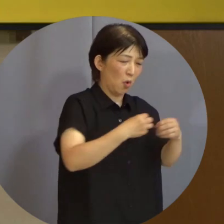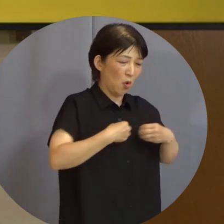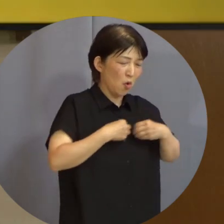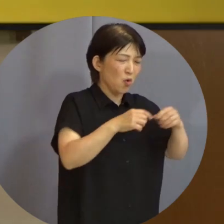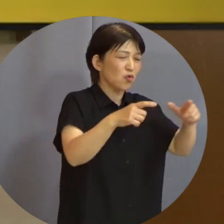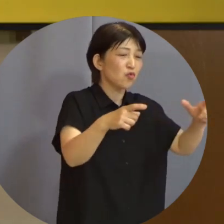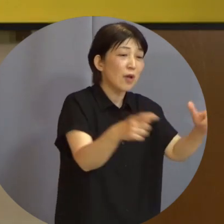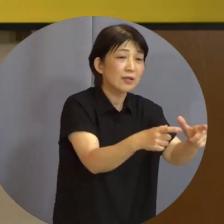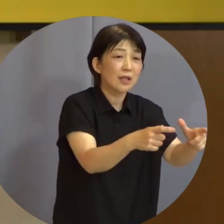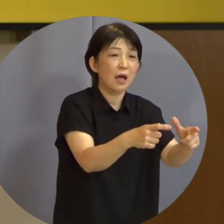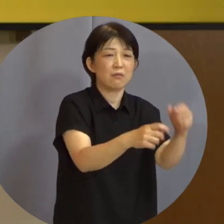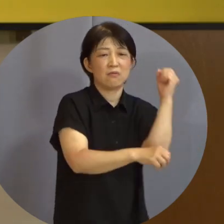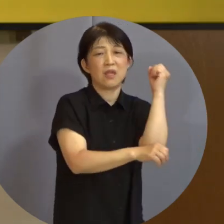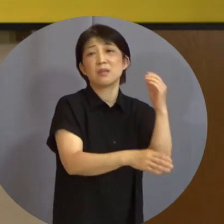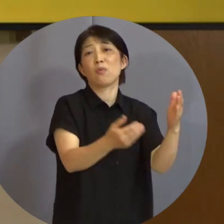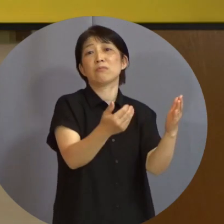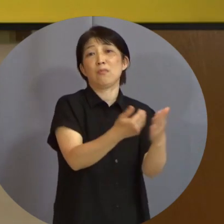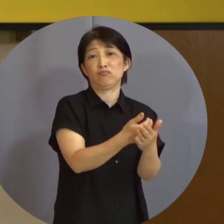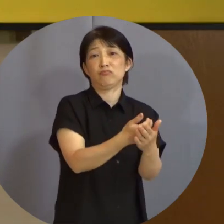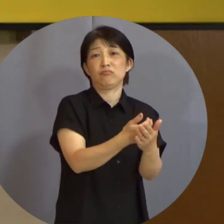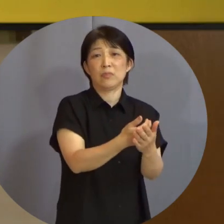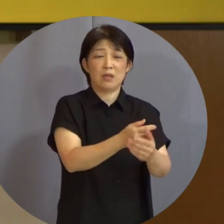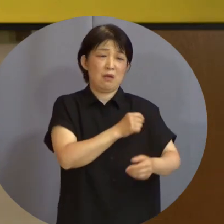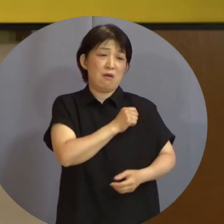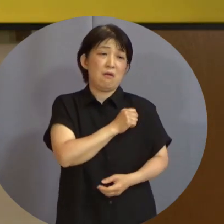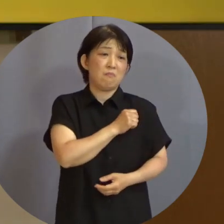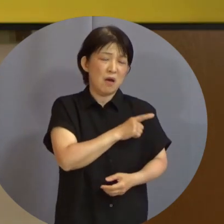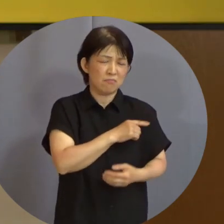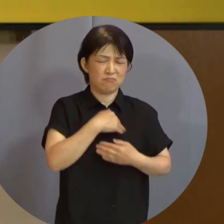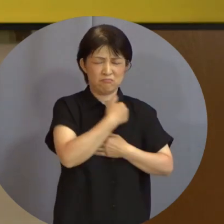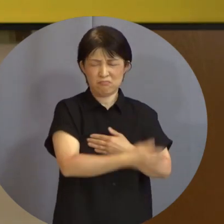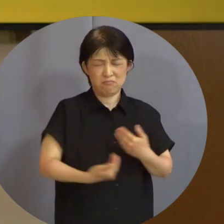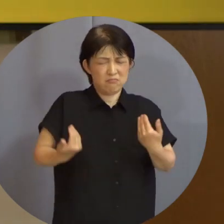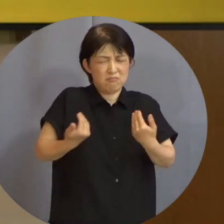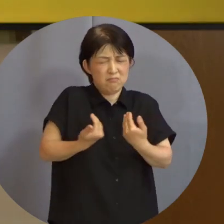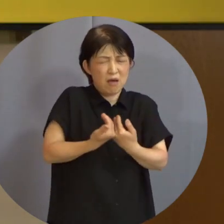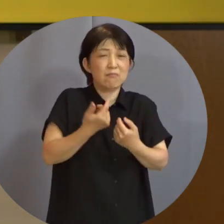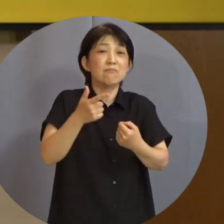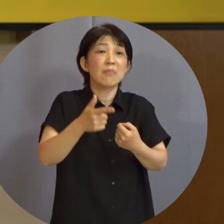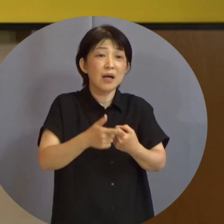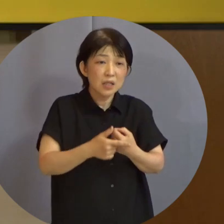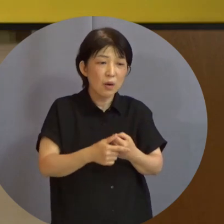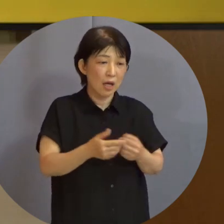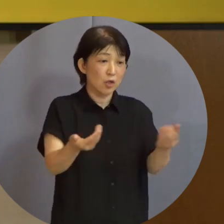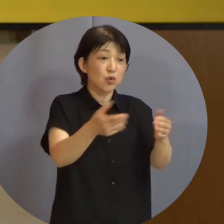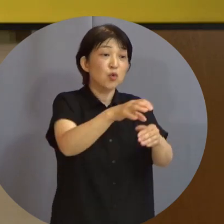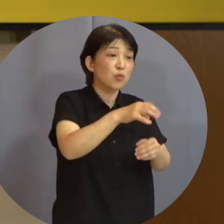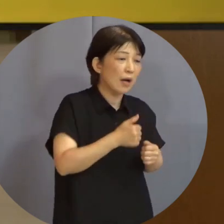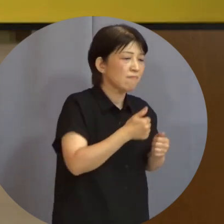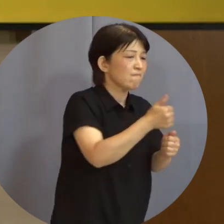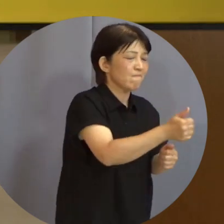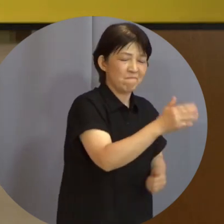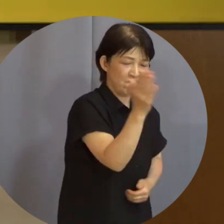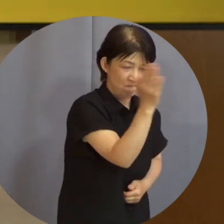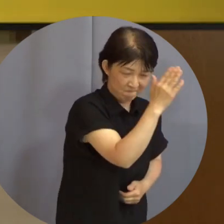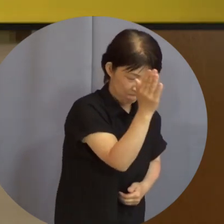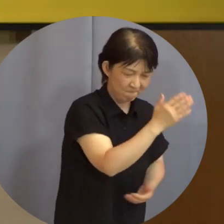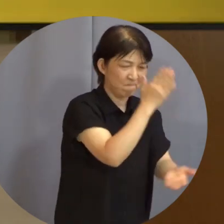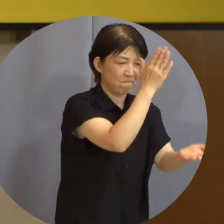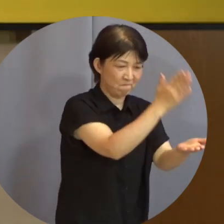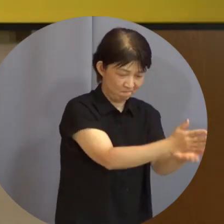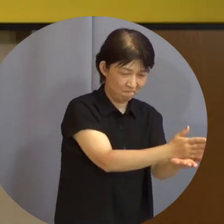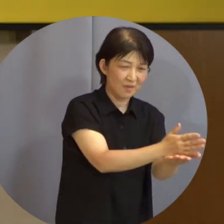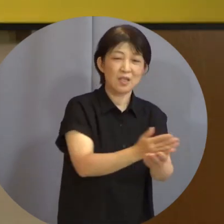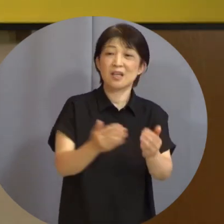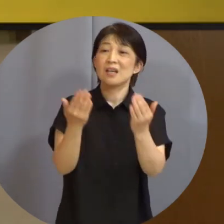。熱があるようだったら絶対に、職場に出かけない、学校にも行かない、あるいは